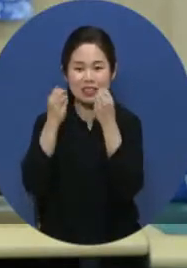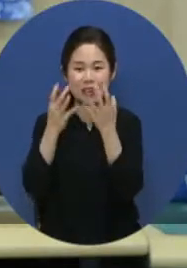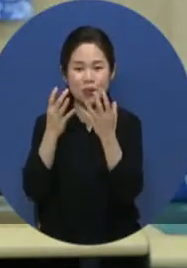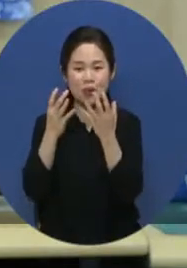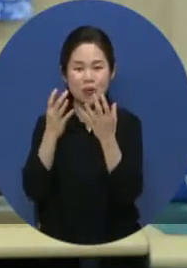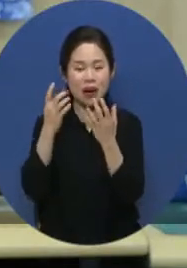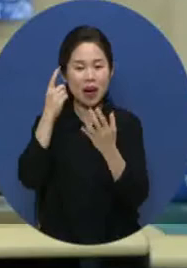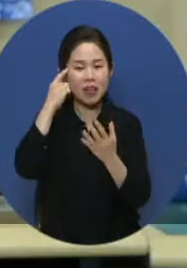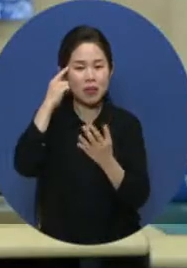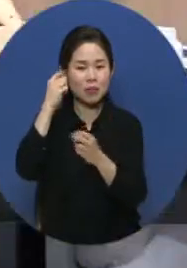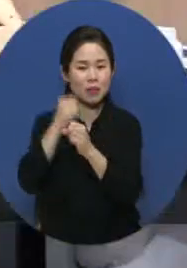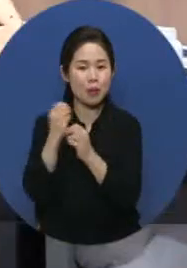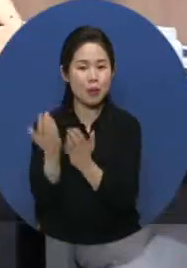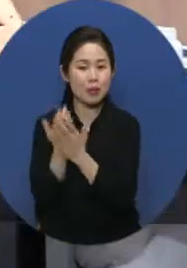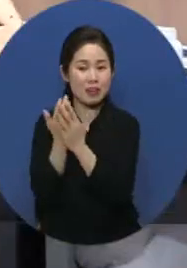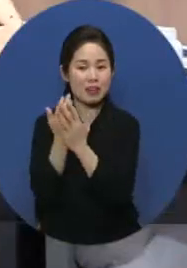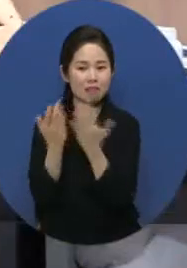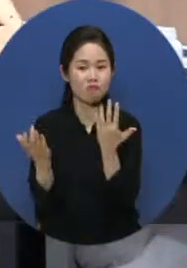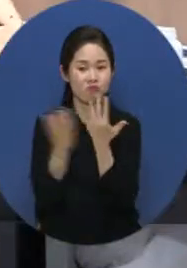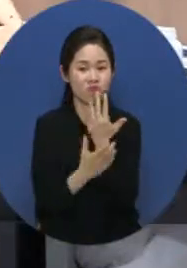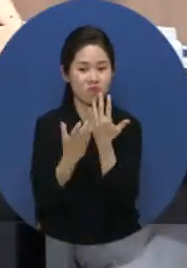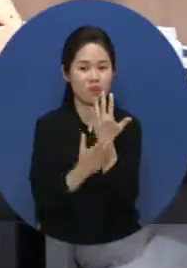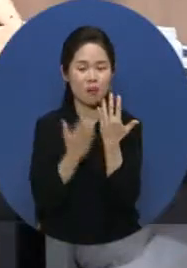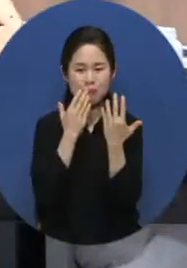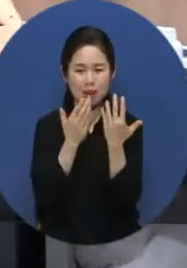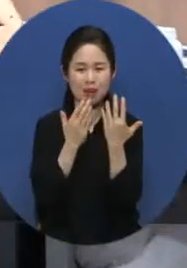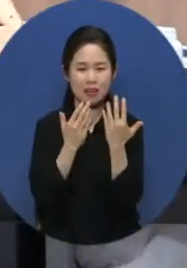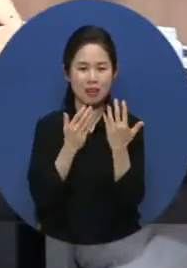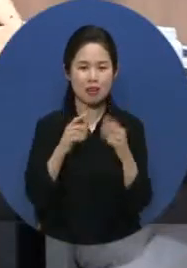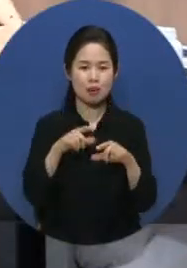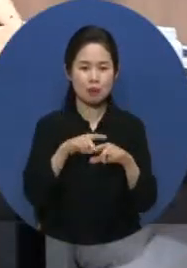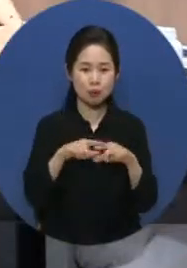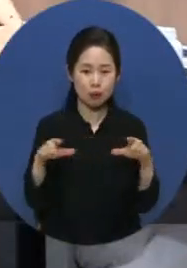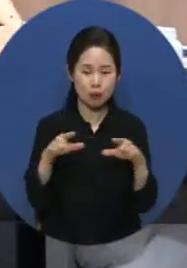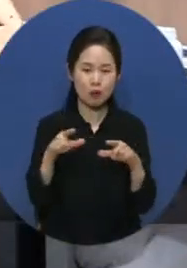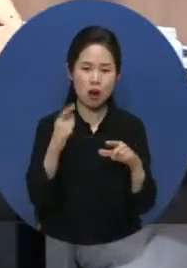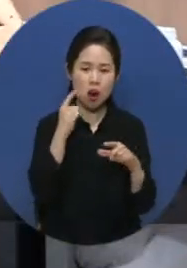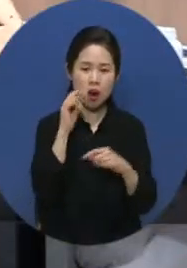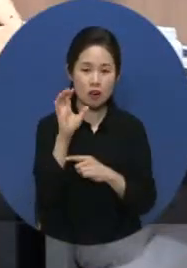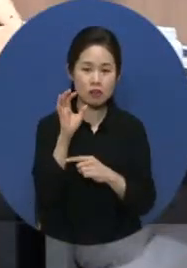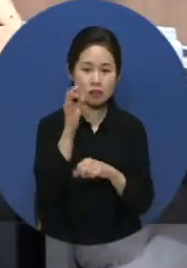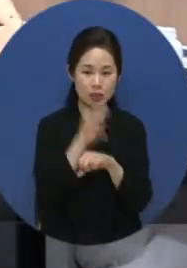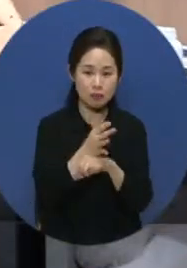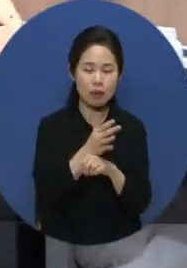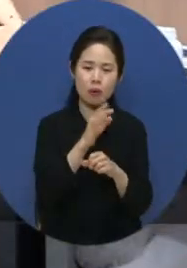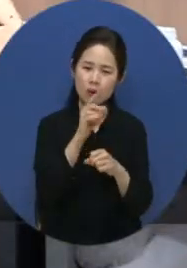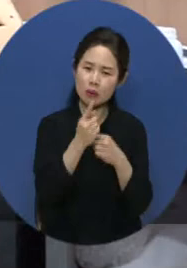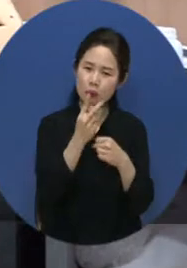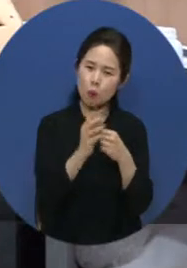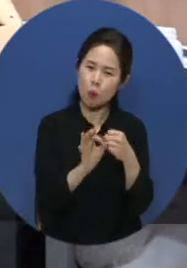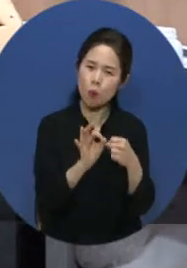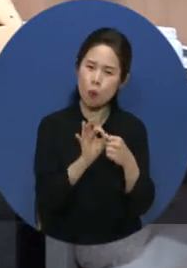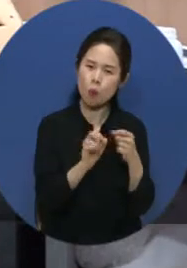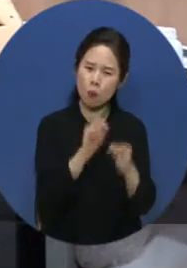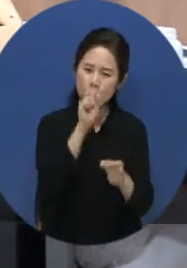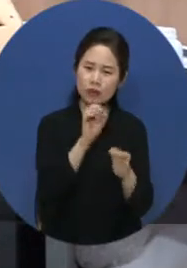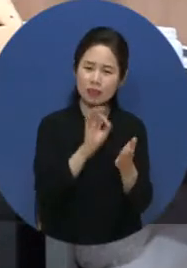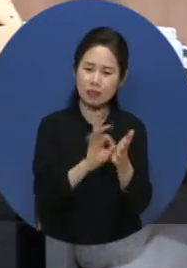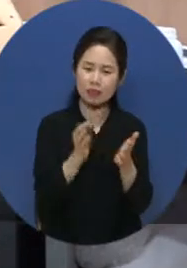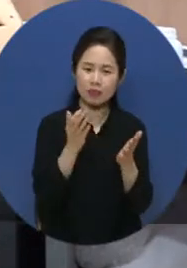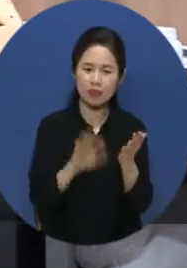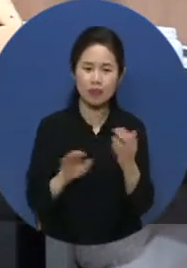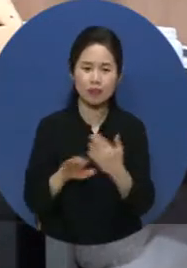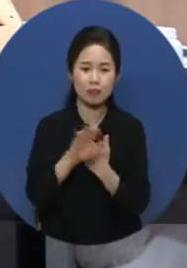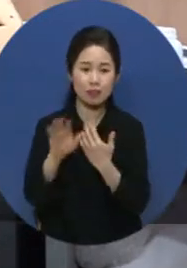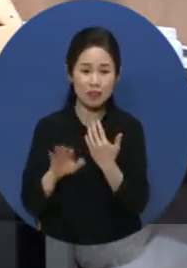제품으로 바꿔 나갈 수 있다는 거죠. 근데 보통 일반적인 의수는 한 번 사면 몇 년 이렇게 쓰지 않습니까? 그러니까 저희는 이제 내구 연한을 약간 줄이면서